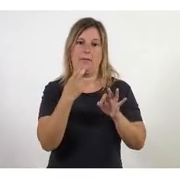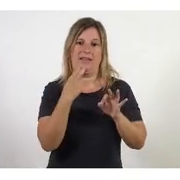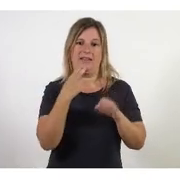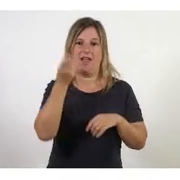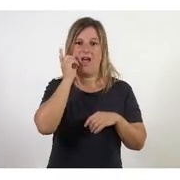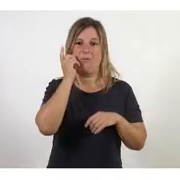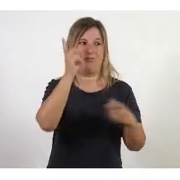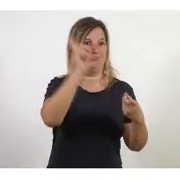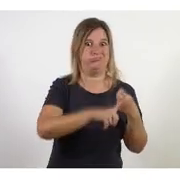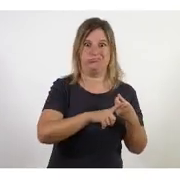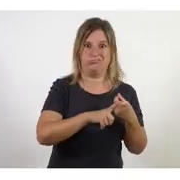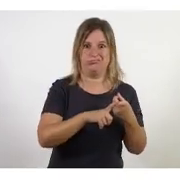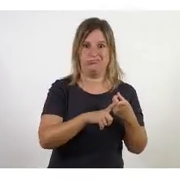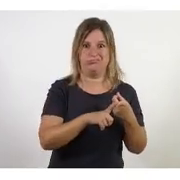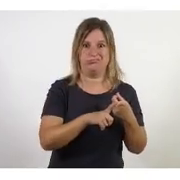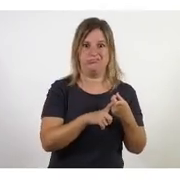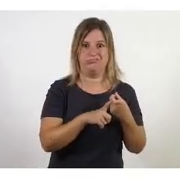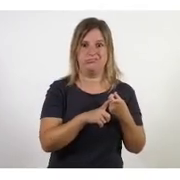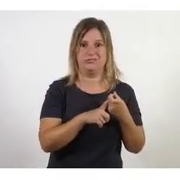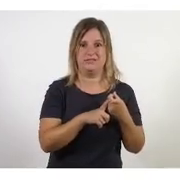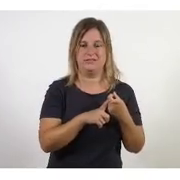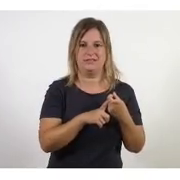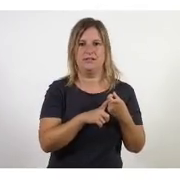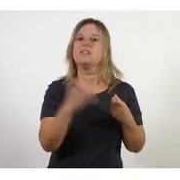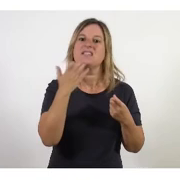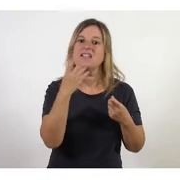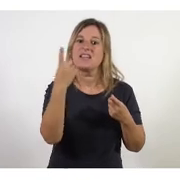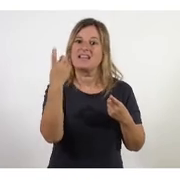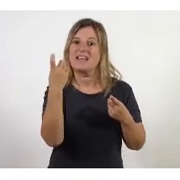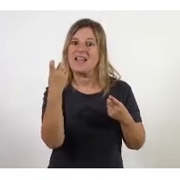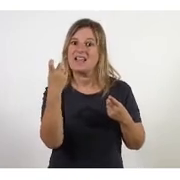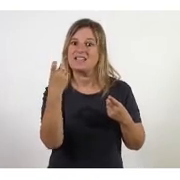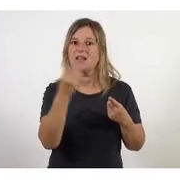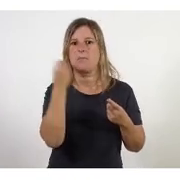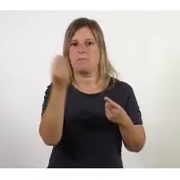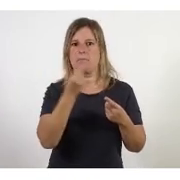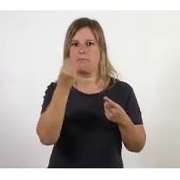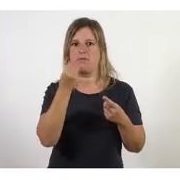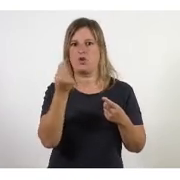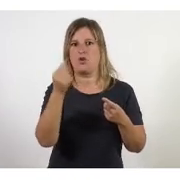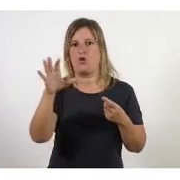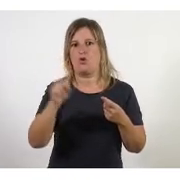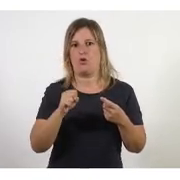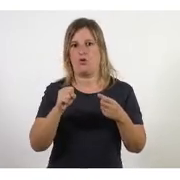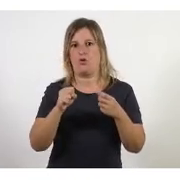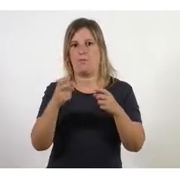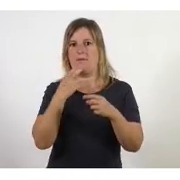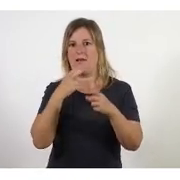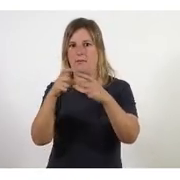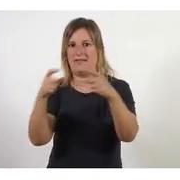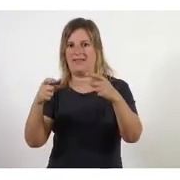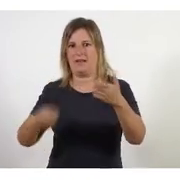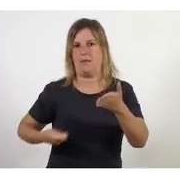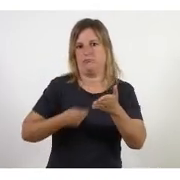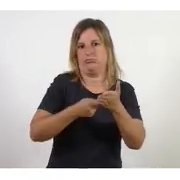se us acabi la bateria. Si és necessari pels rodatges, doncs haureu de comptar amb una bateria